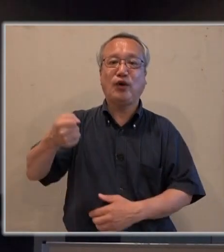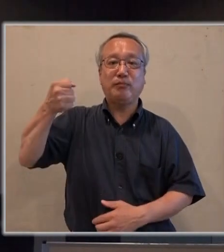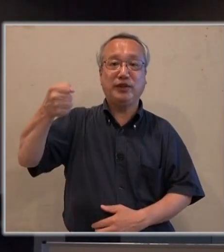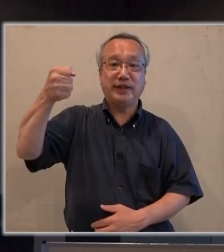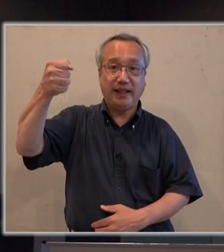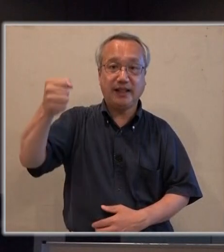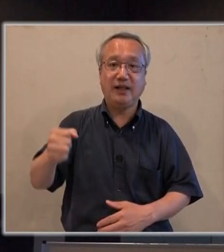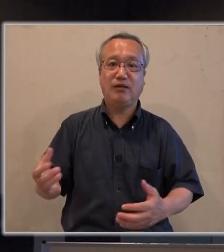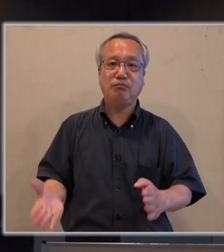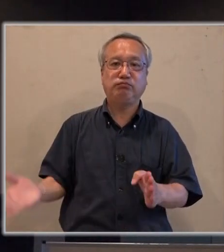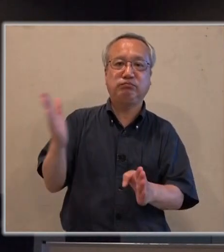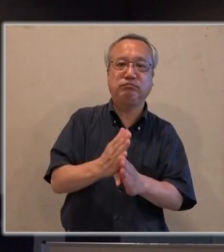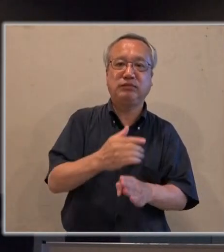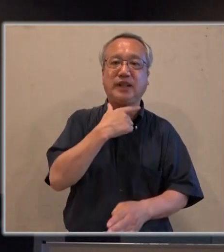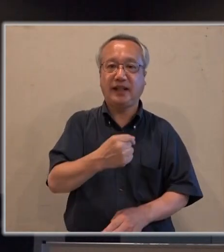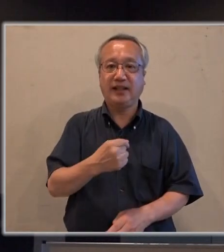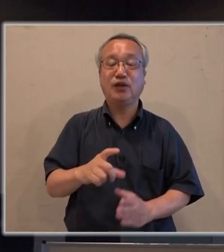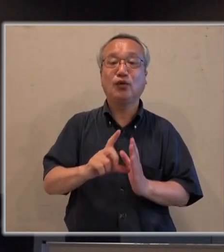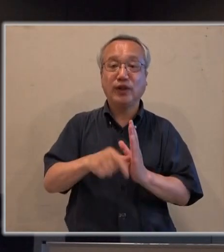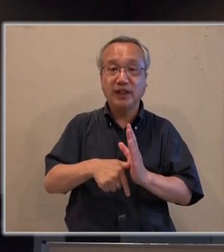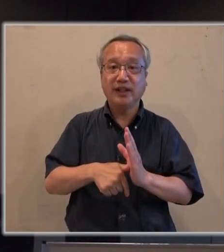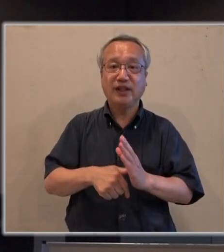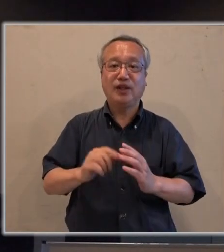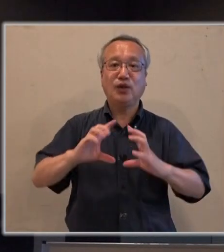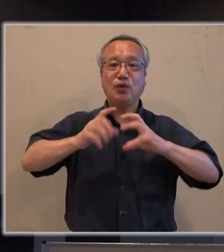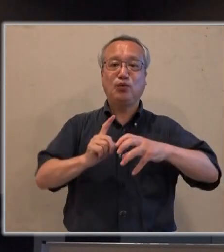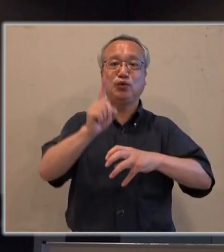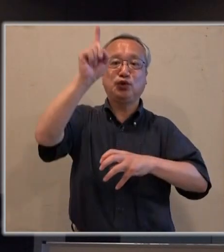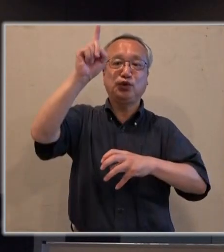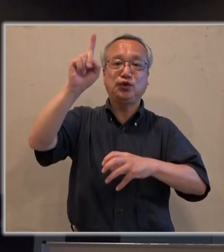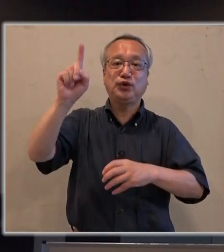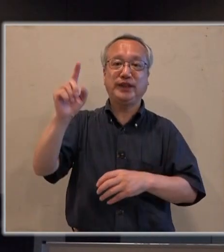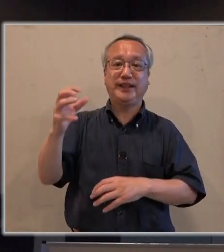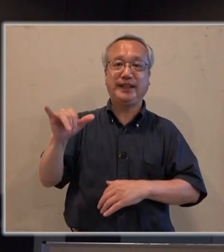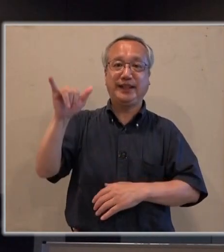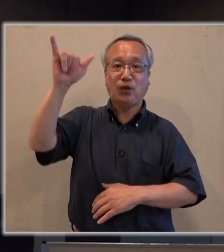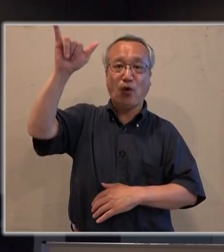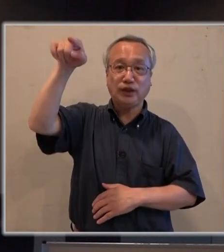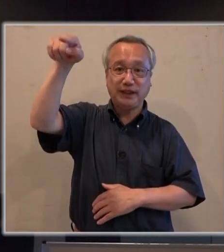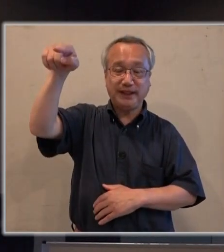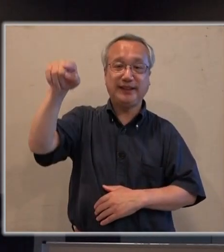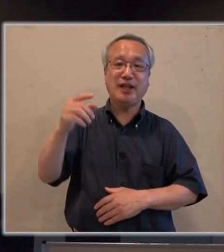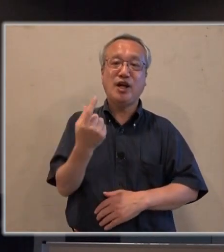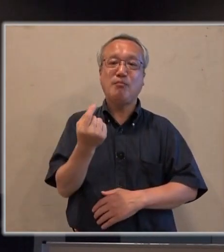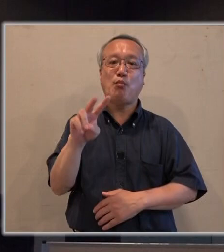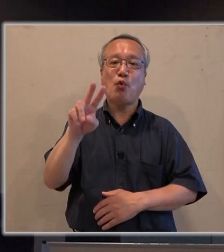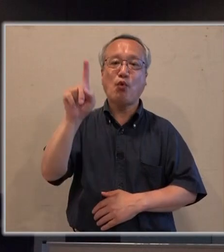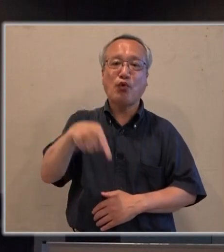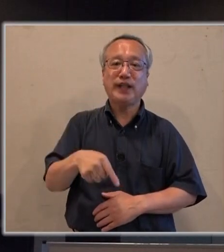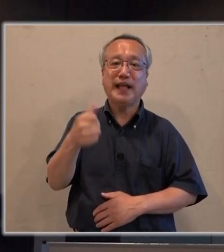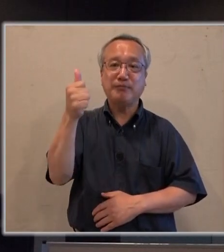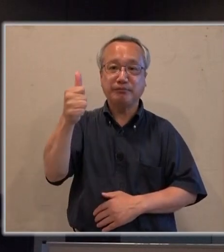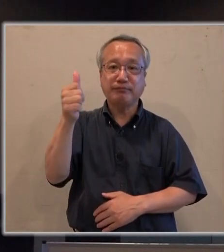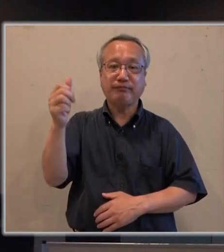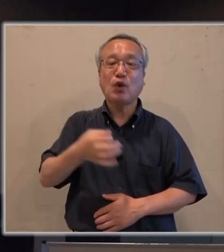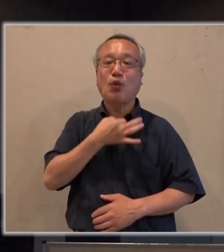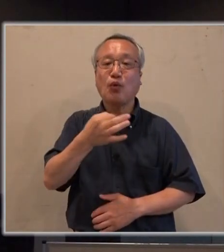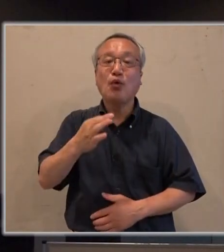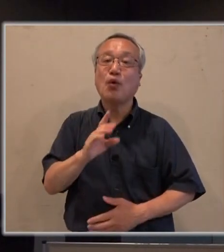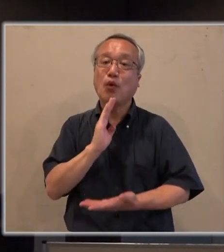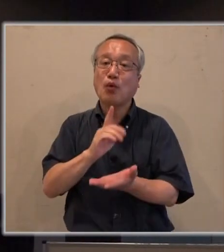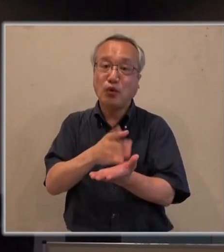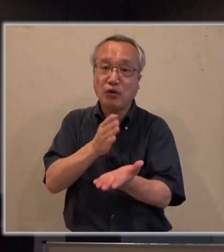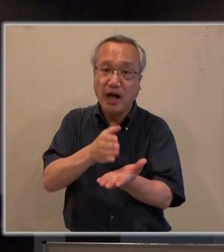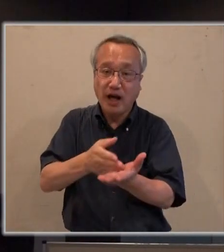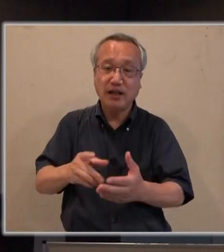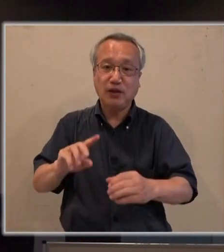えて、そのときに宇宙飛行士森守さんの言葉で、宇宙から国境線が見えなかったという言葉を思い出し、そうかと、